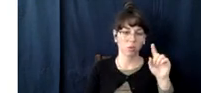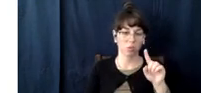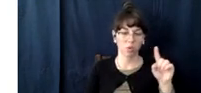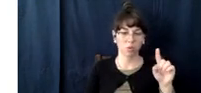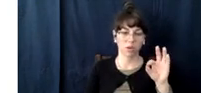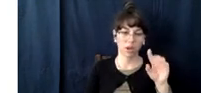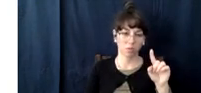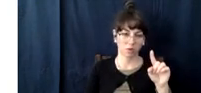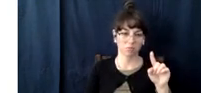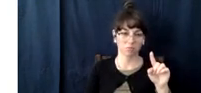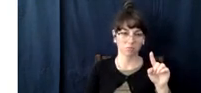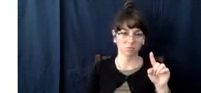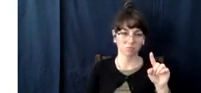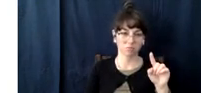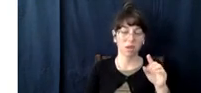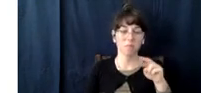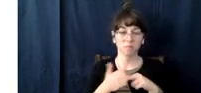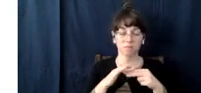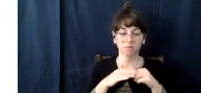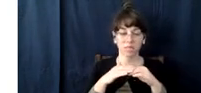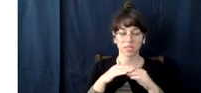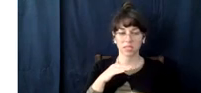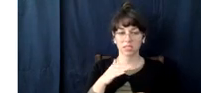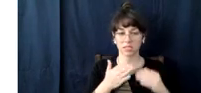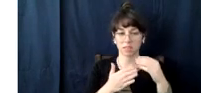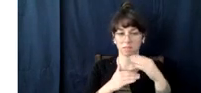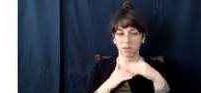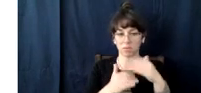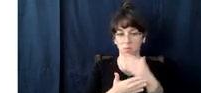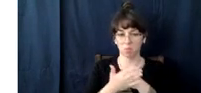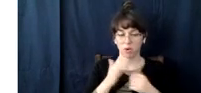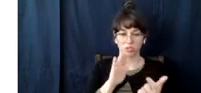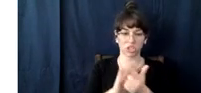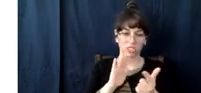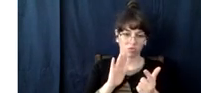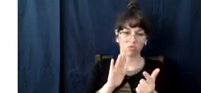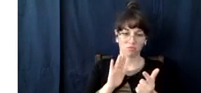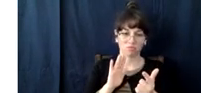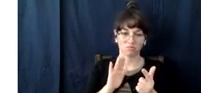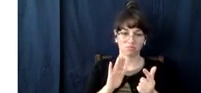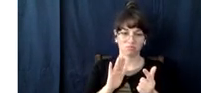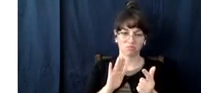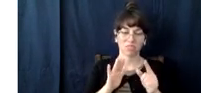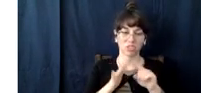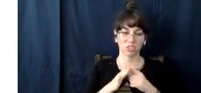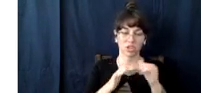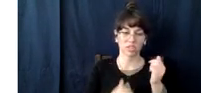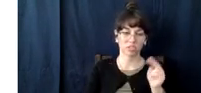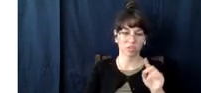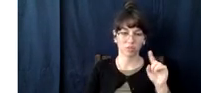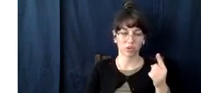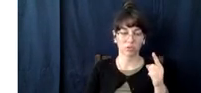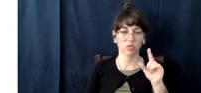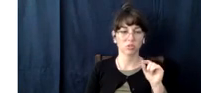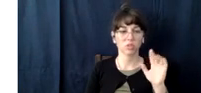again, it's going to make sub minimum wage settings illegal effective January 1st, 2025. So